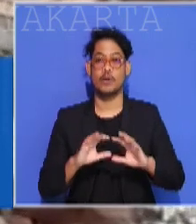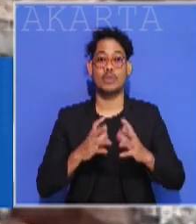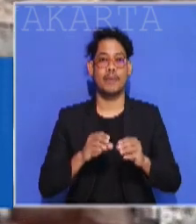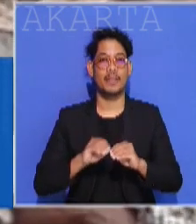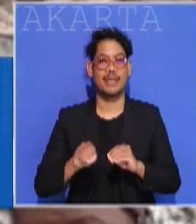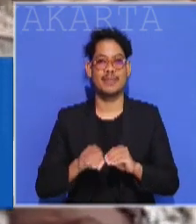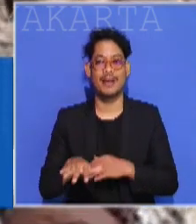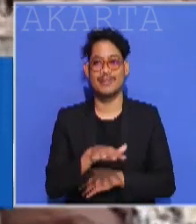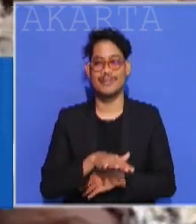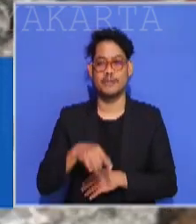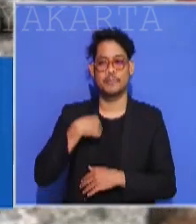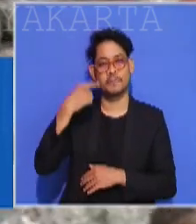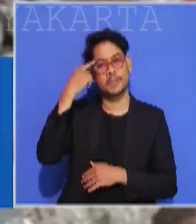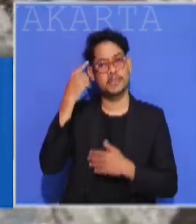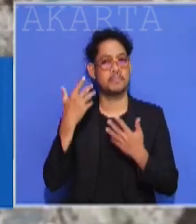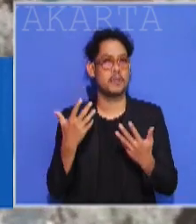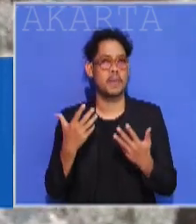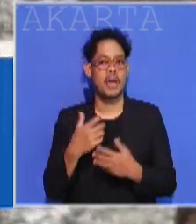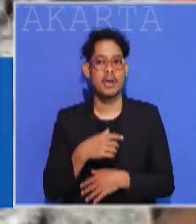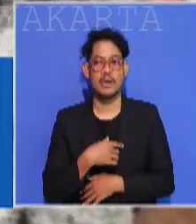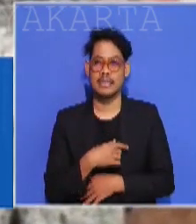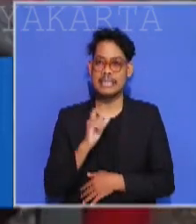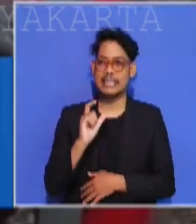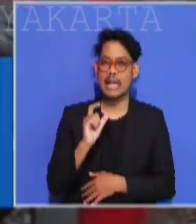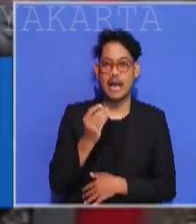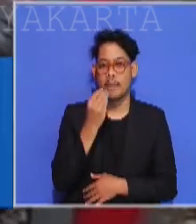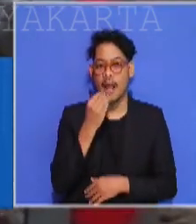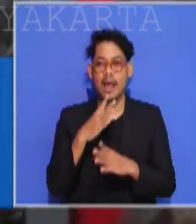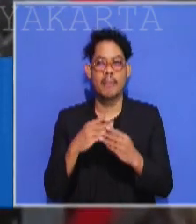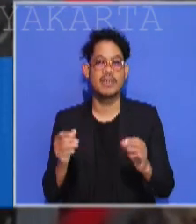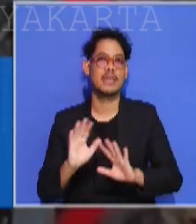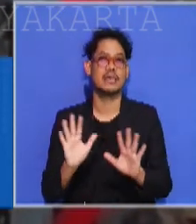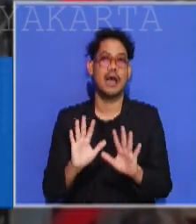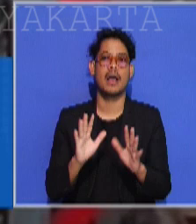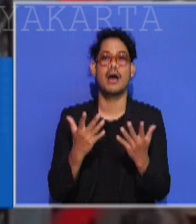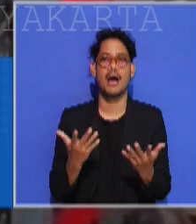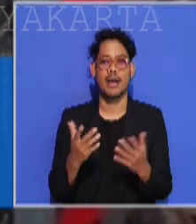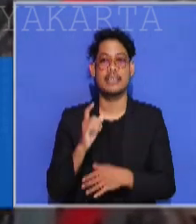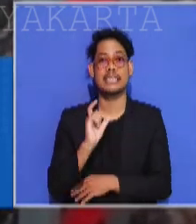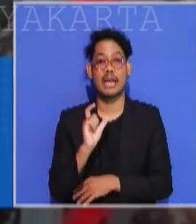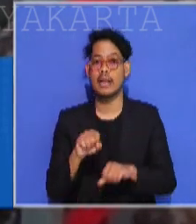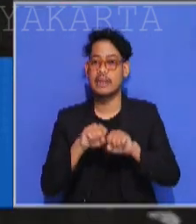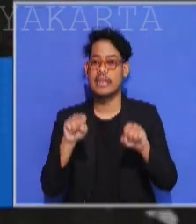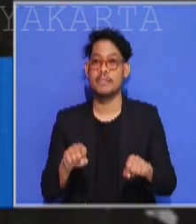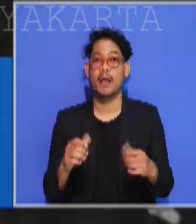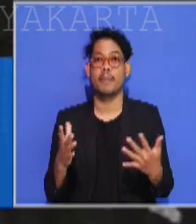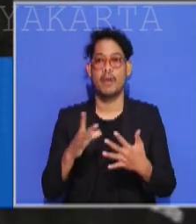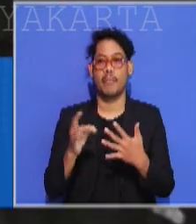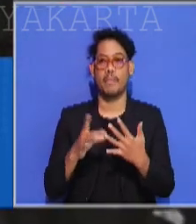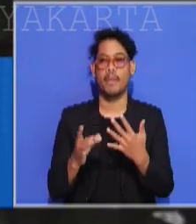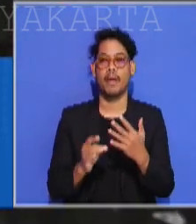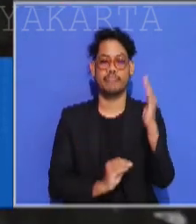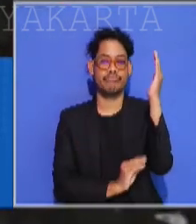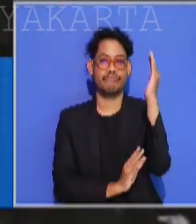ngupati, amrih sumber pangan boten gumantung negari sanes. Sistem wolkaponik dados tunggaling pilihan ingkang kaajab